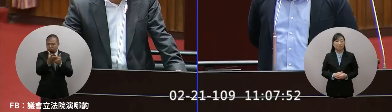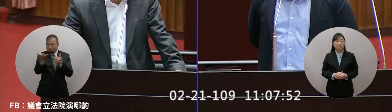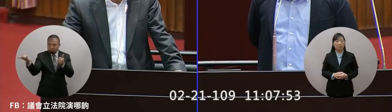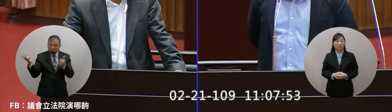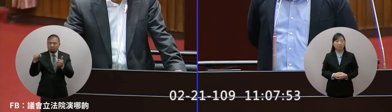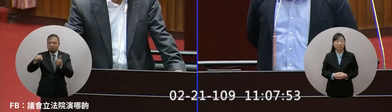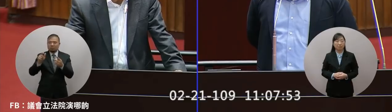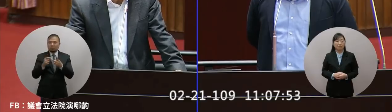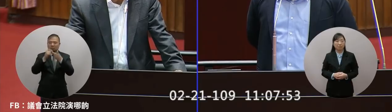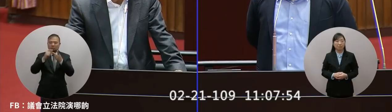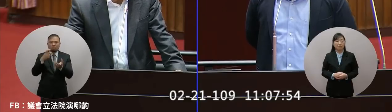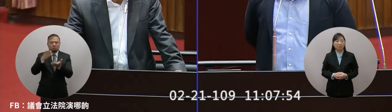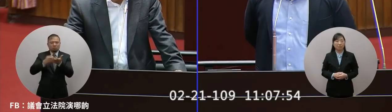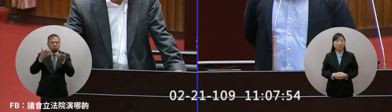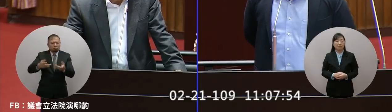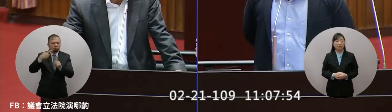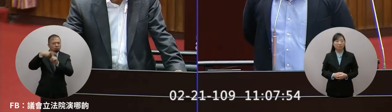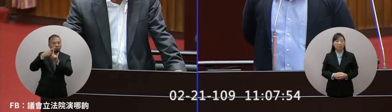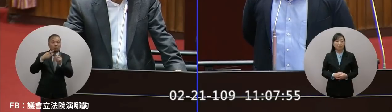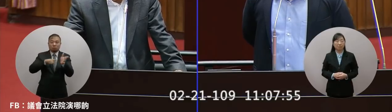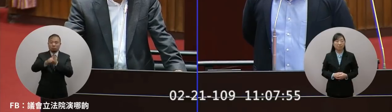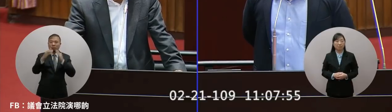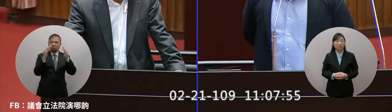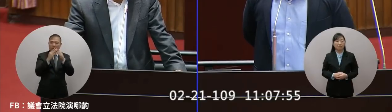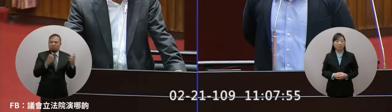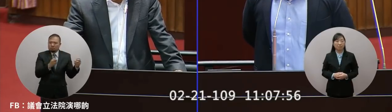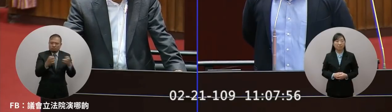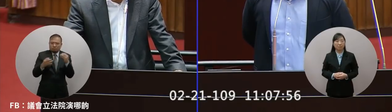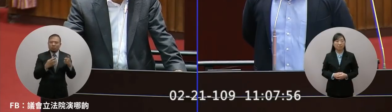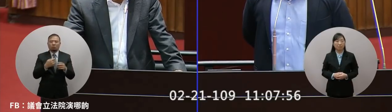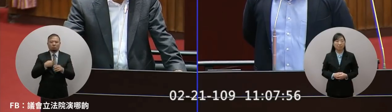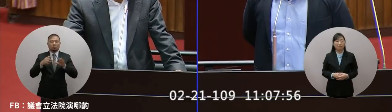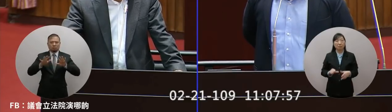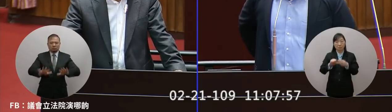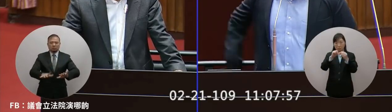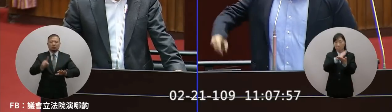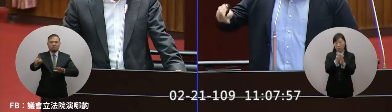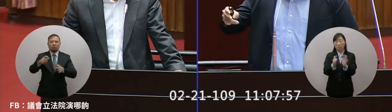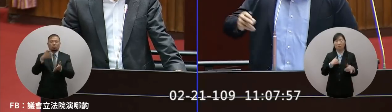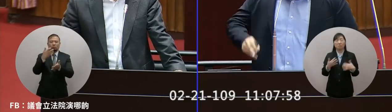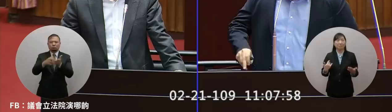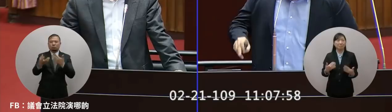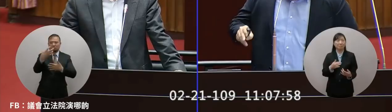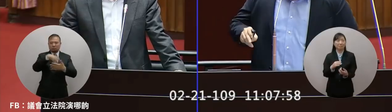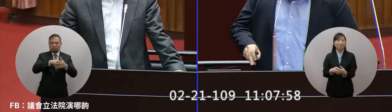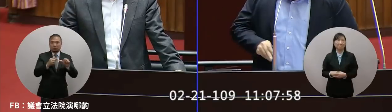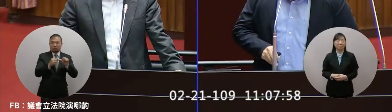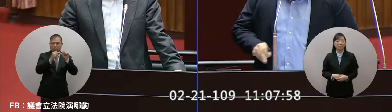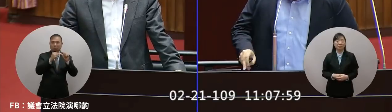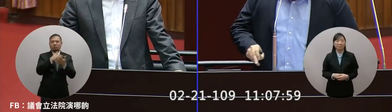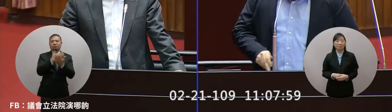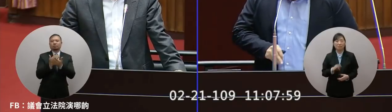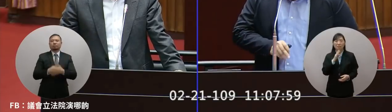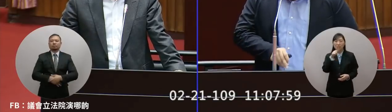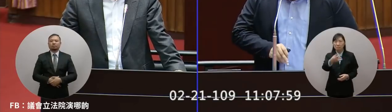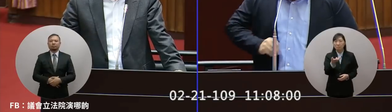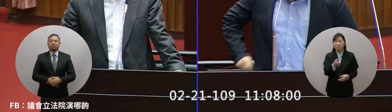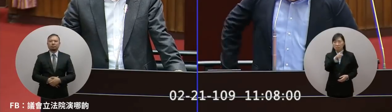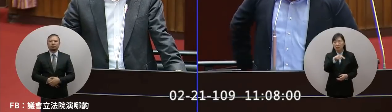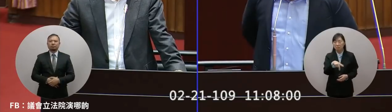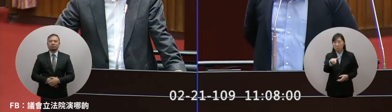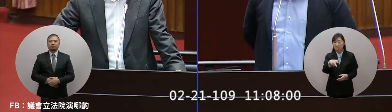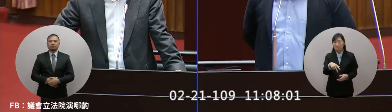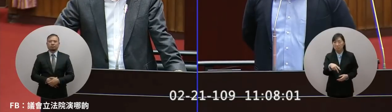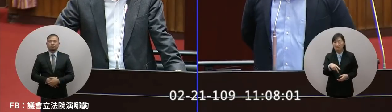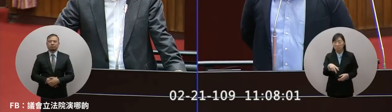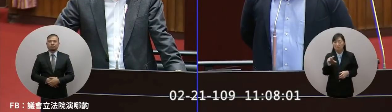播的可能性，经过专家的讨论，我们现在先把它列在第五类。 我清楚哈，我的意思是说，那这样的处理方式，它是跟